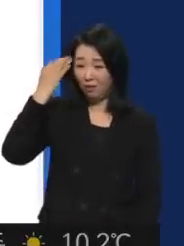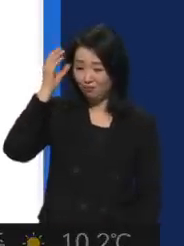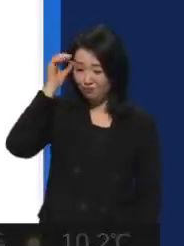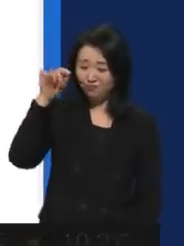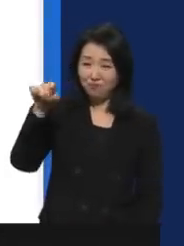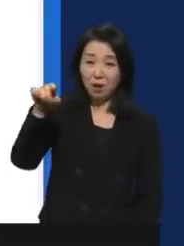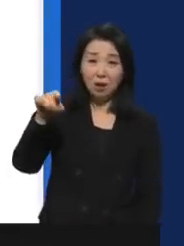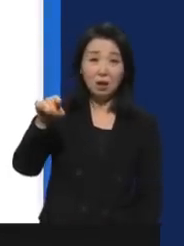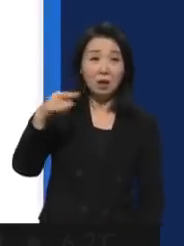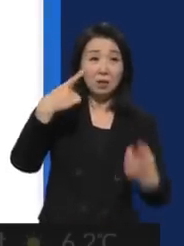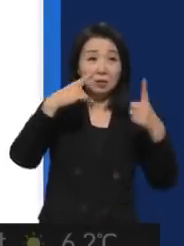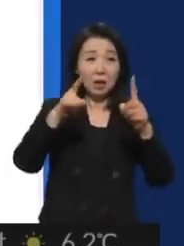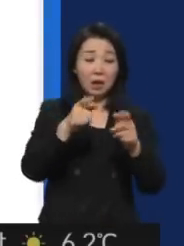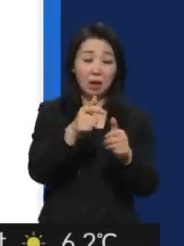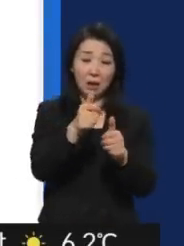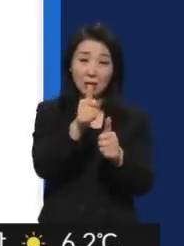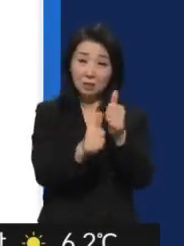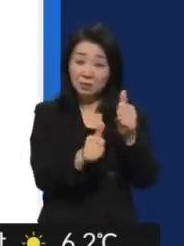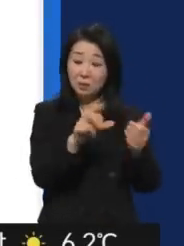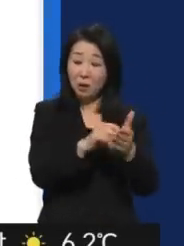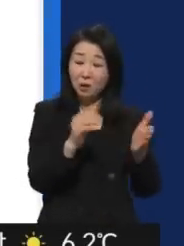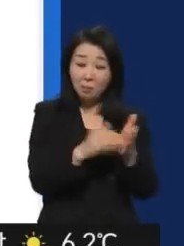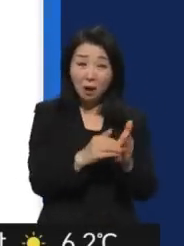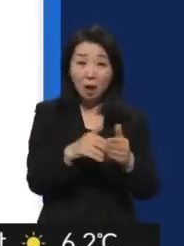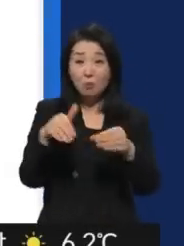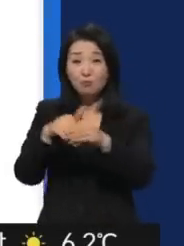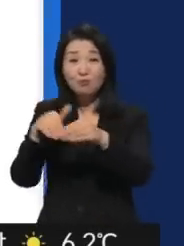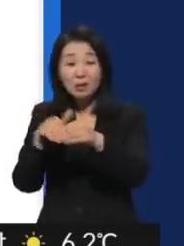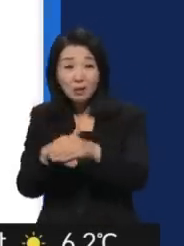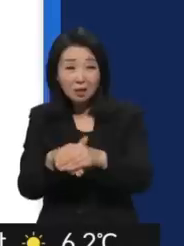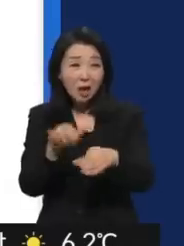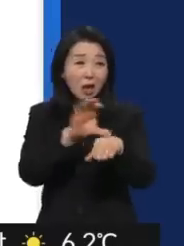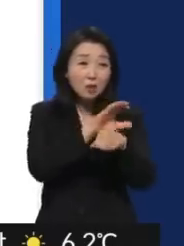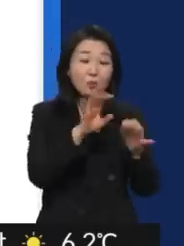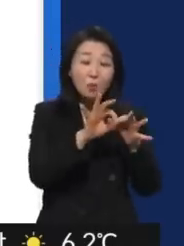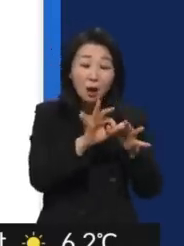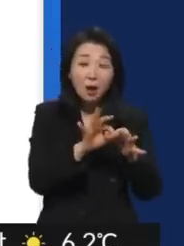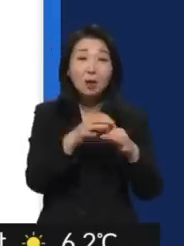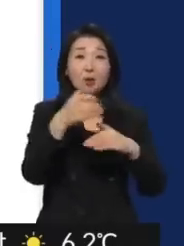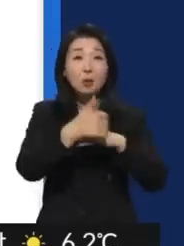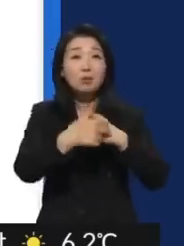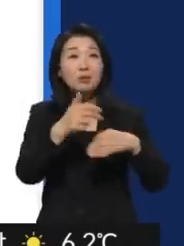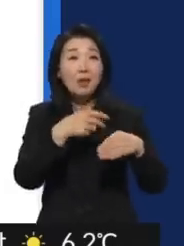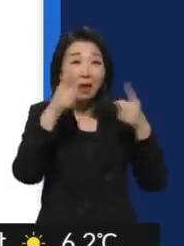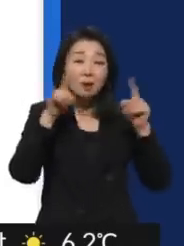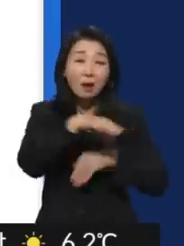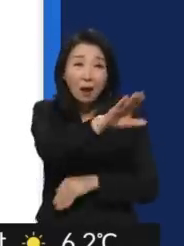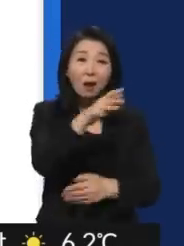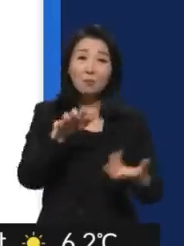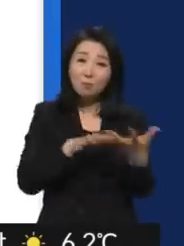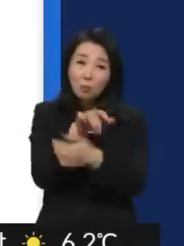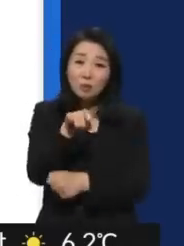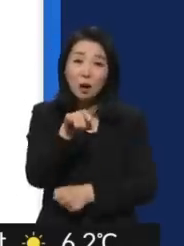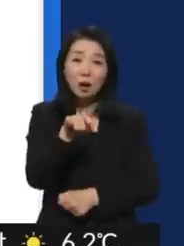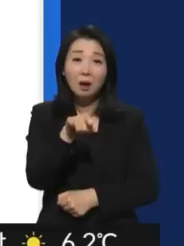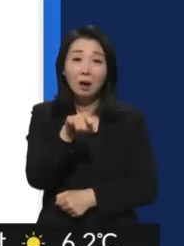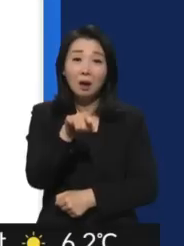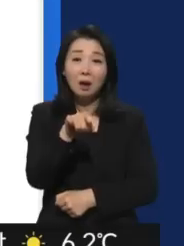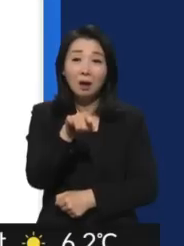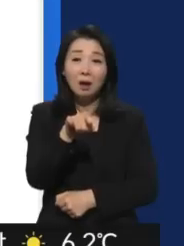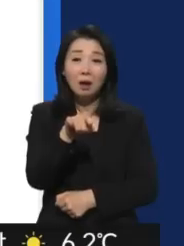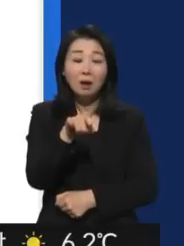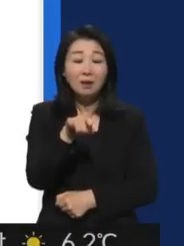입시 제도를 바꾸면 문과생이 이공계 논문 쓰고 의대 가고 그러면서 혼란스러워집니다. 그거 잡으면서